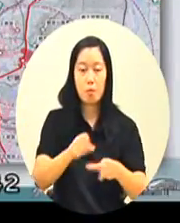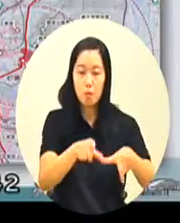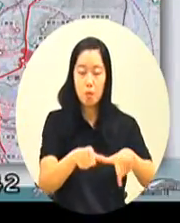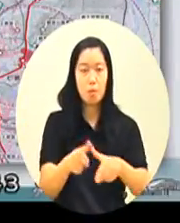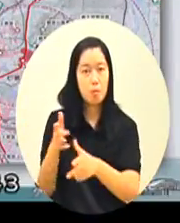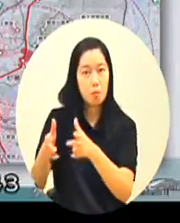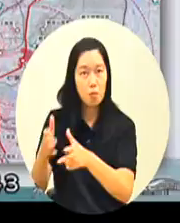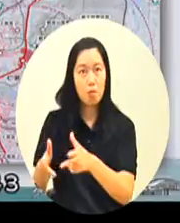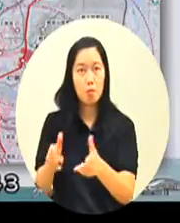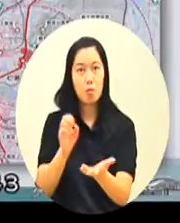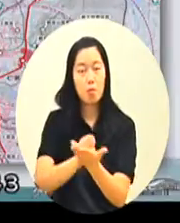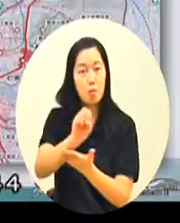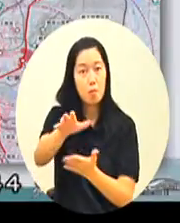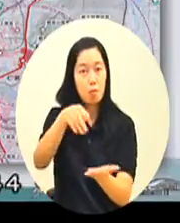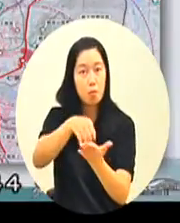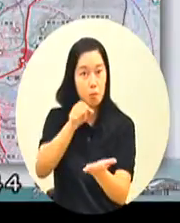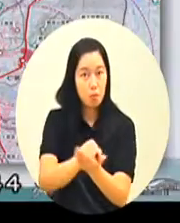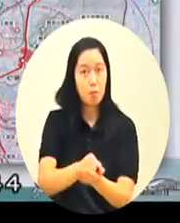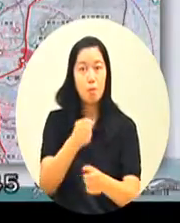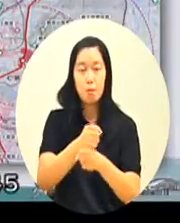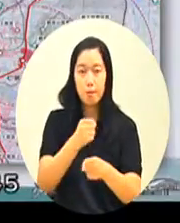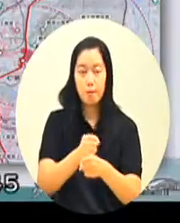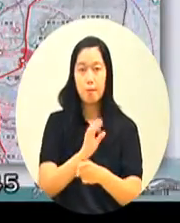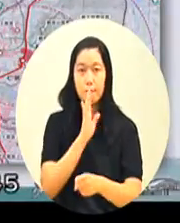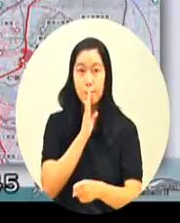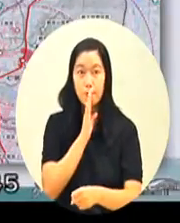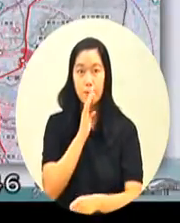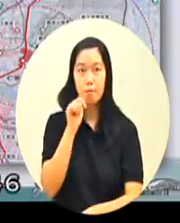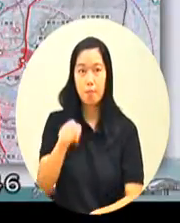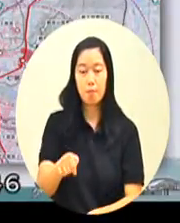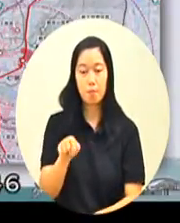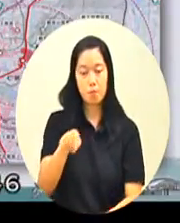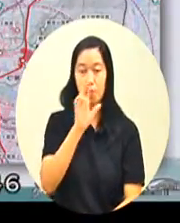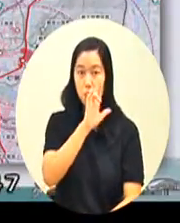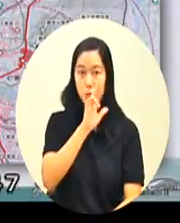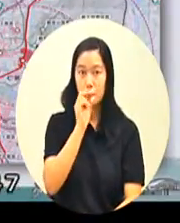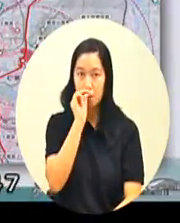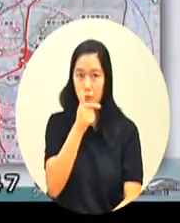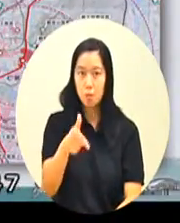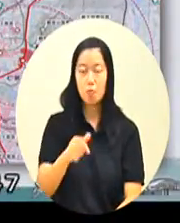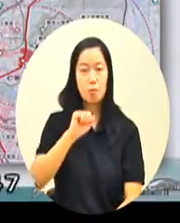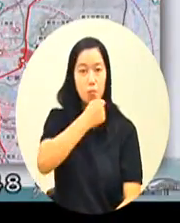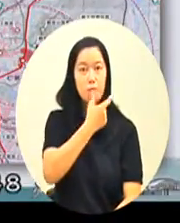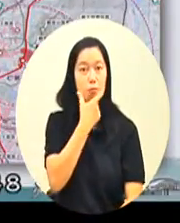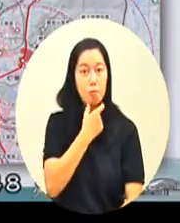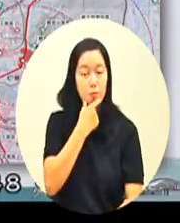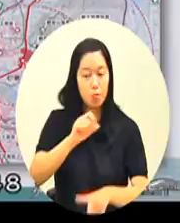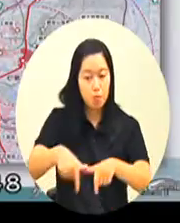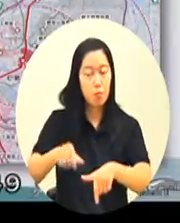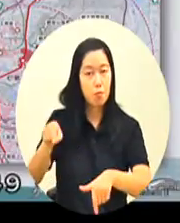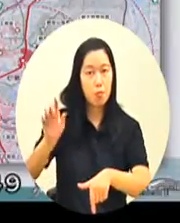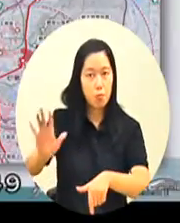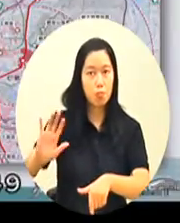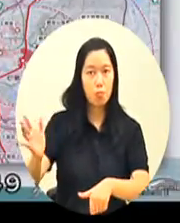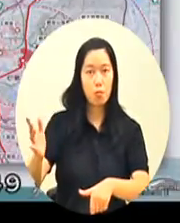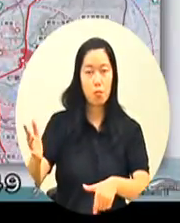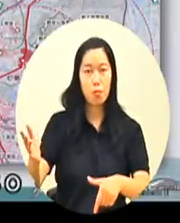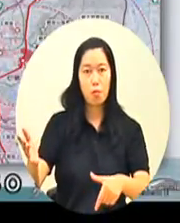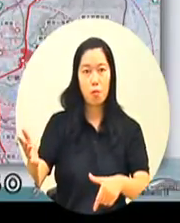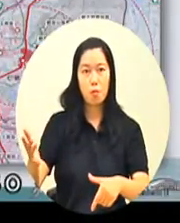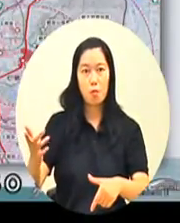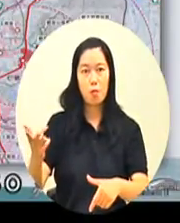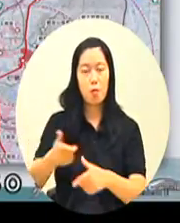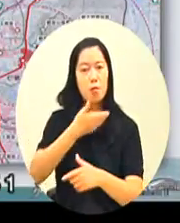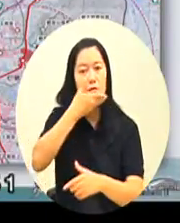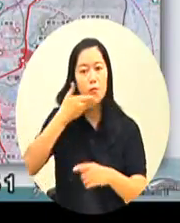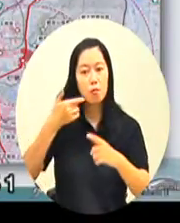业。那这一个园区它相当的特别，它虽然是台糖的农场，但是它里面交杂非常非常多的私有